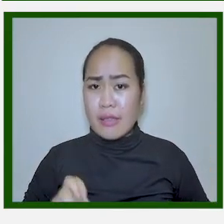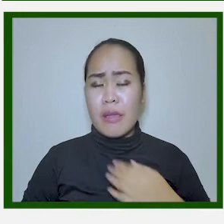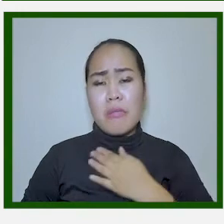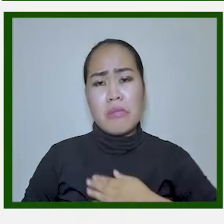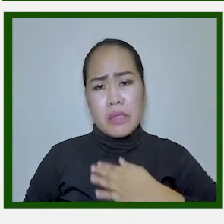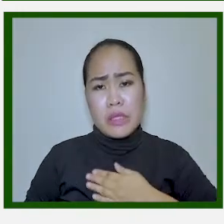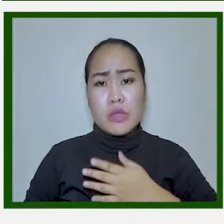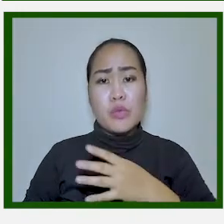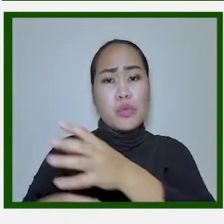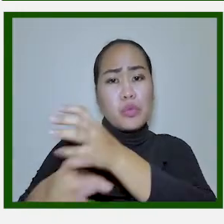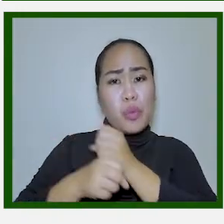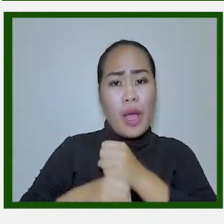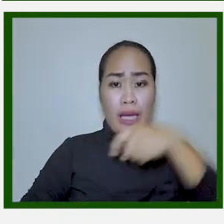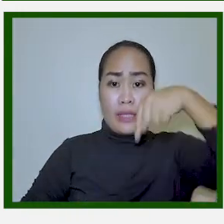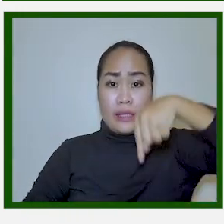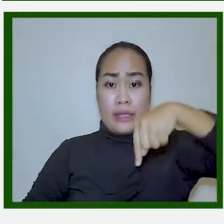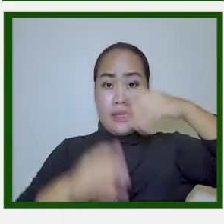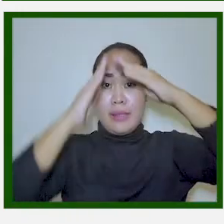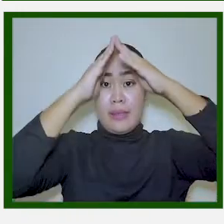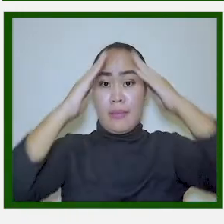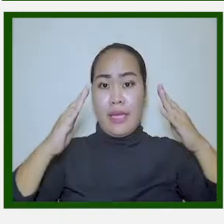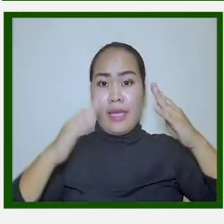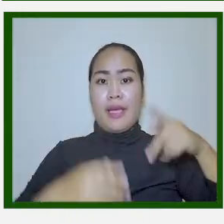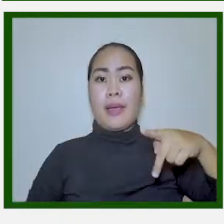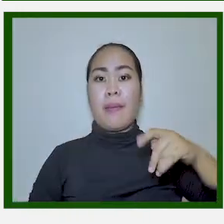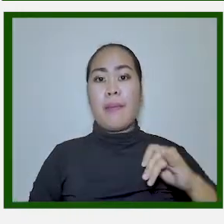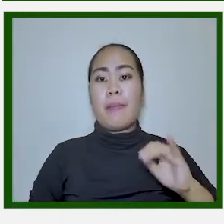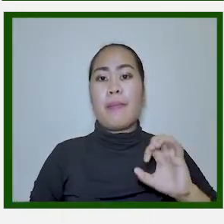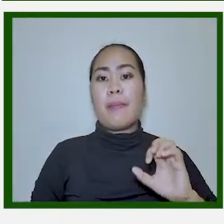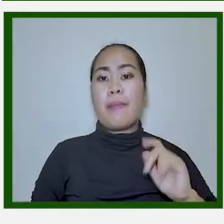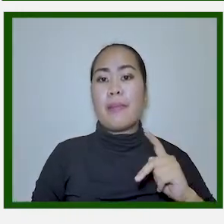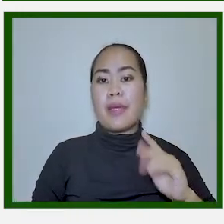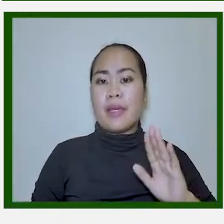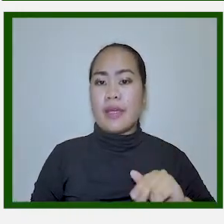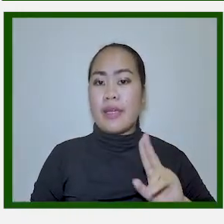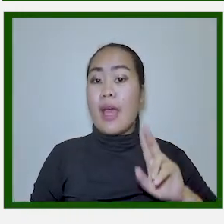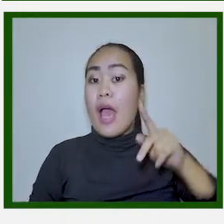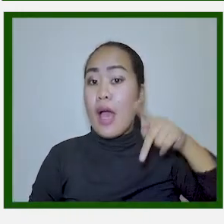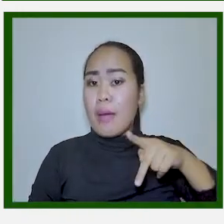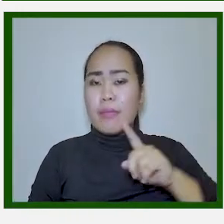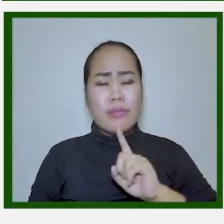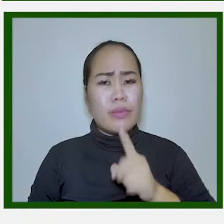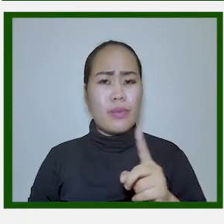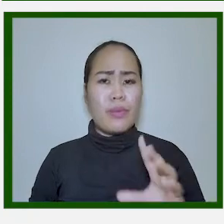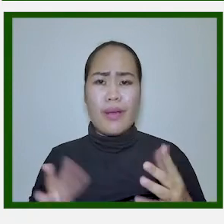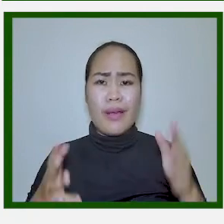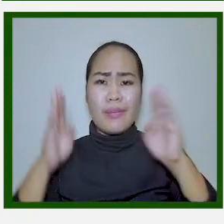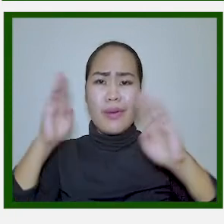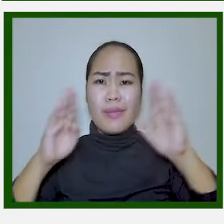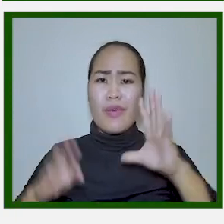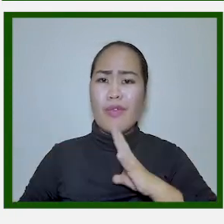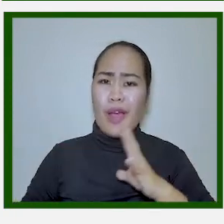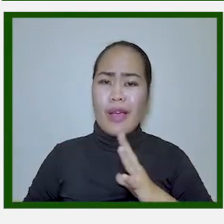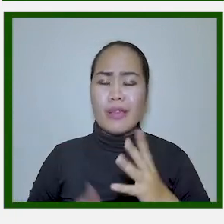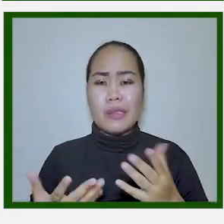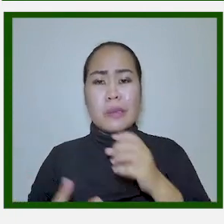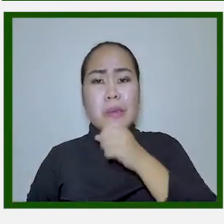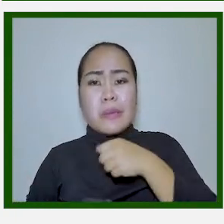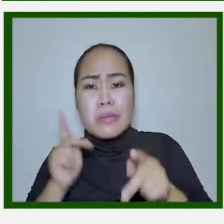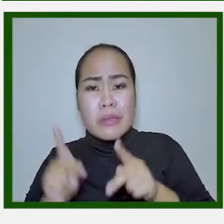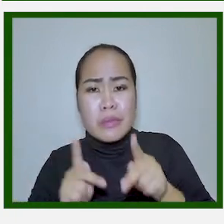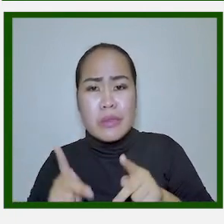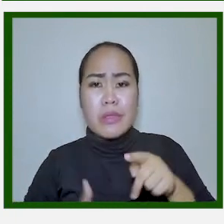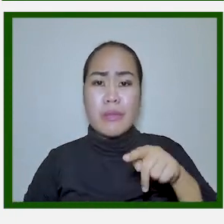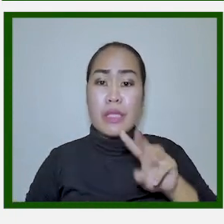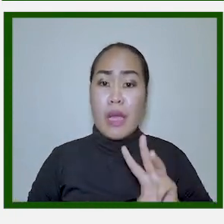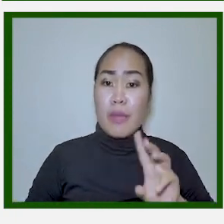mga plastic waste. Wala man ang problema, no, lalong-lalo na kung sa mga senior natin, PWD, mga hindi